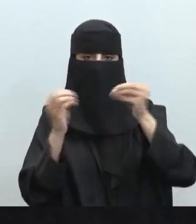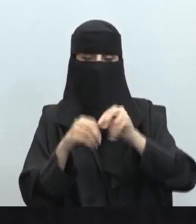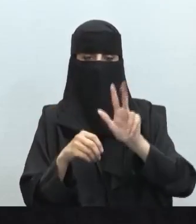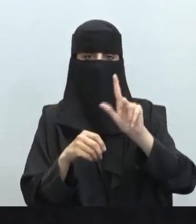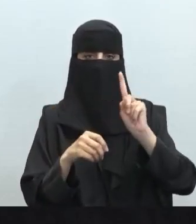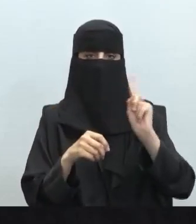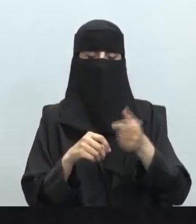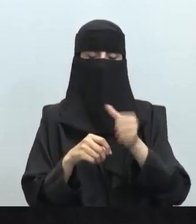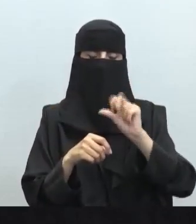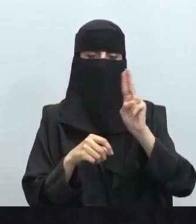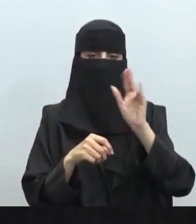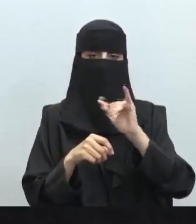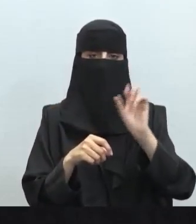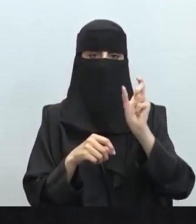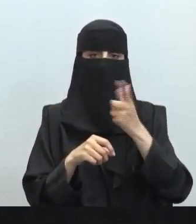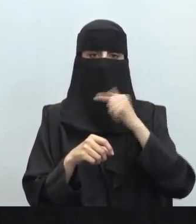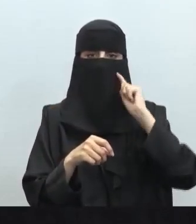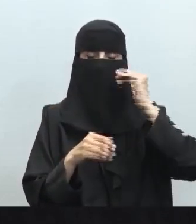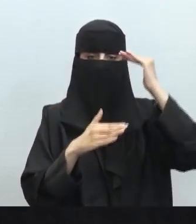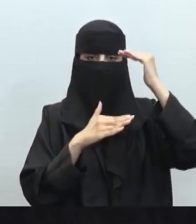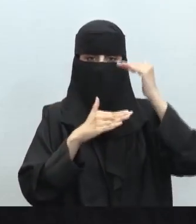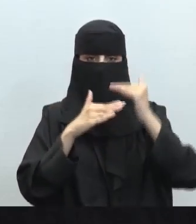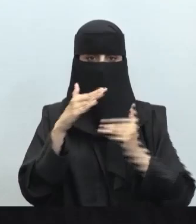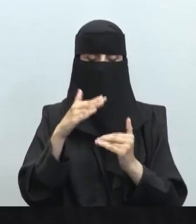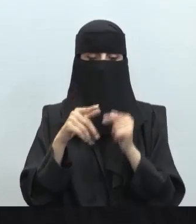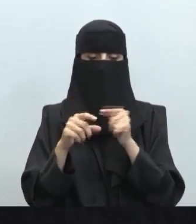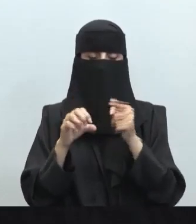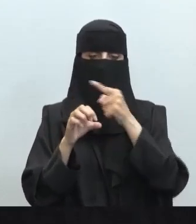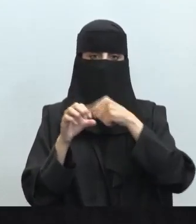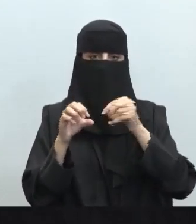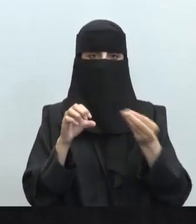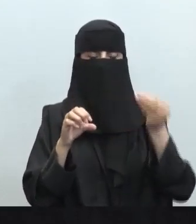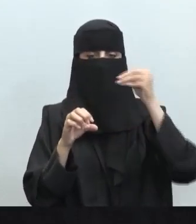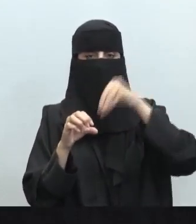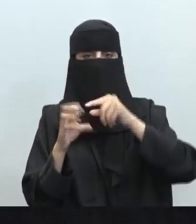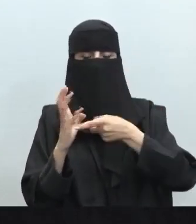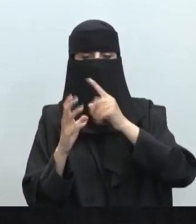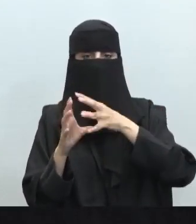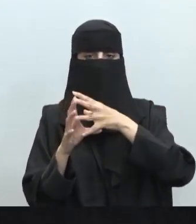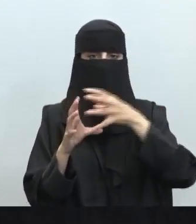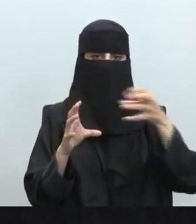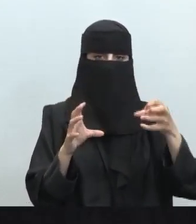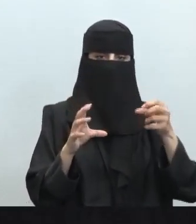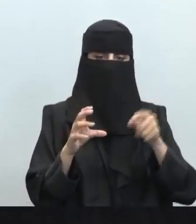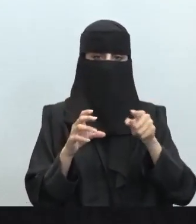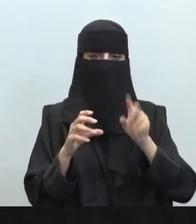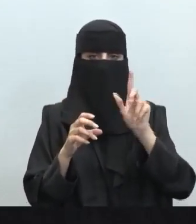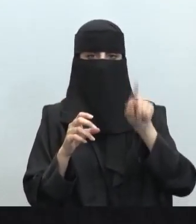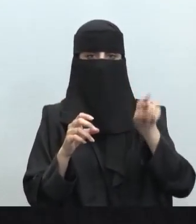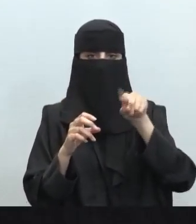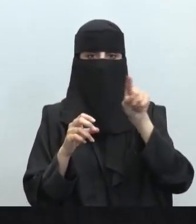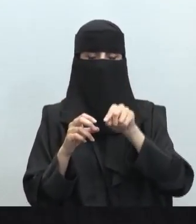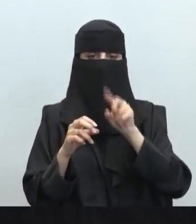لخفض نسبه السكر سوف تقوم هذه النواه بفتح هذا الكروموسوم تشفيره الى ار ان اي الار ان اي يوجه صناعه